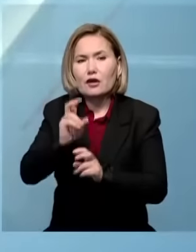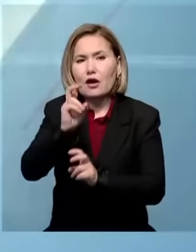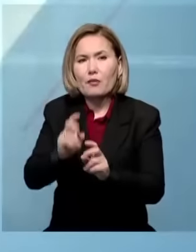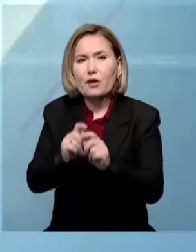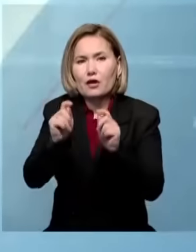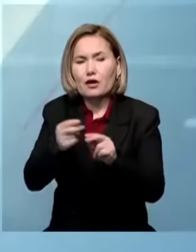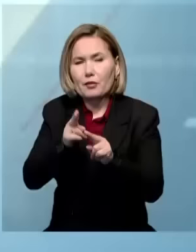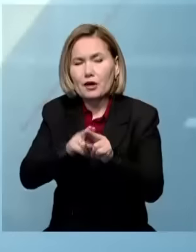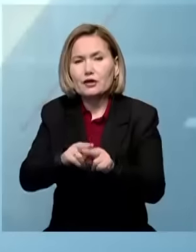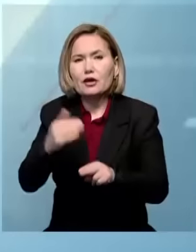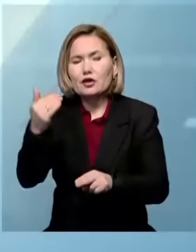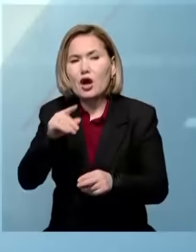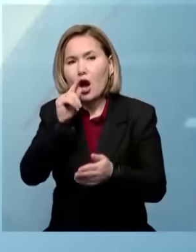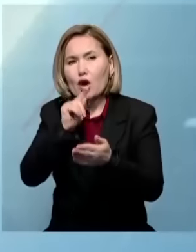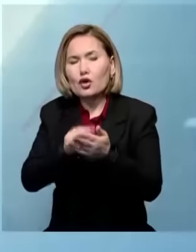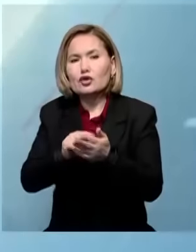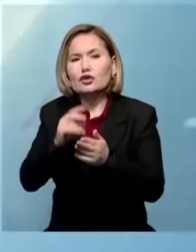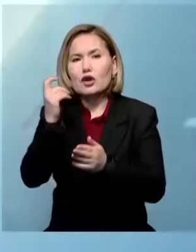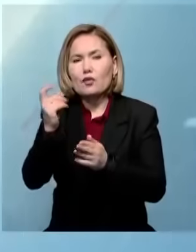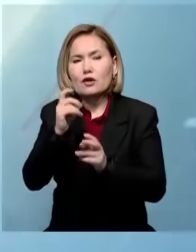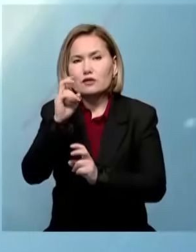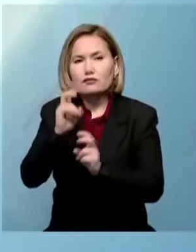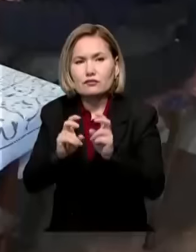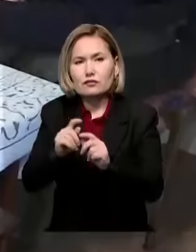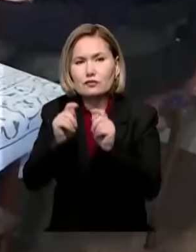құс шаруашылығын қолға алған.